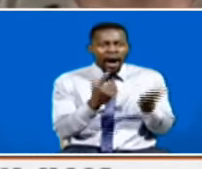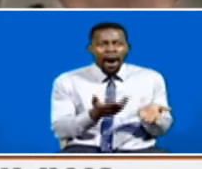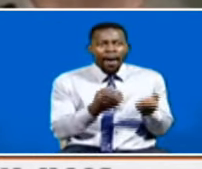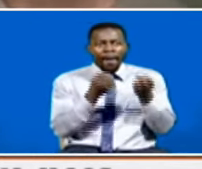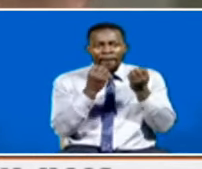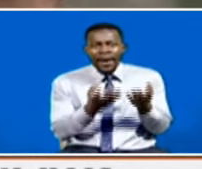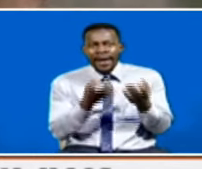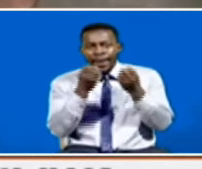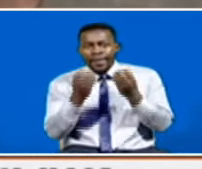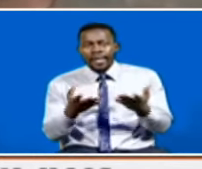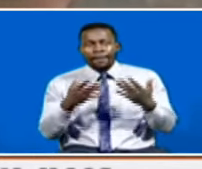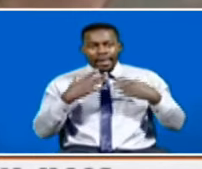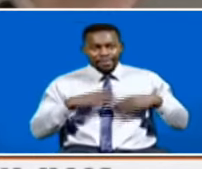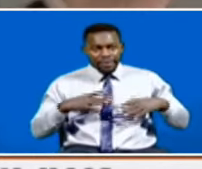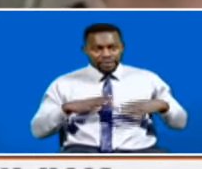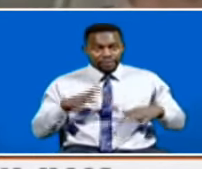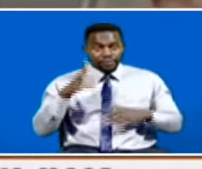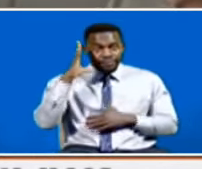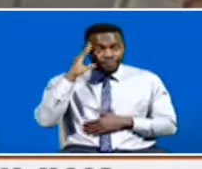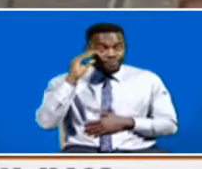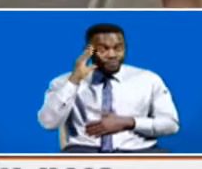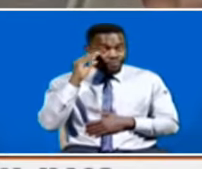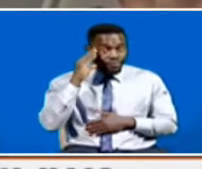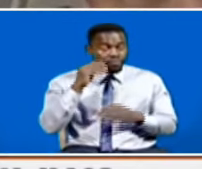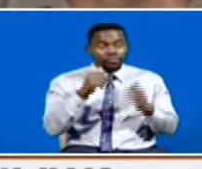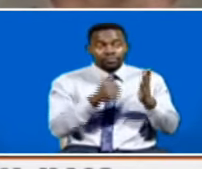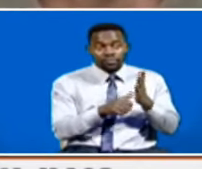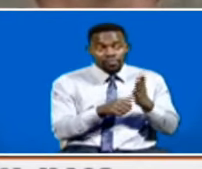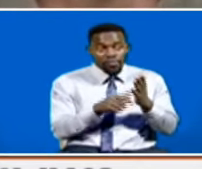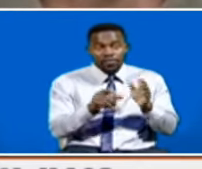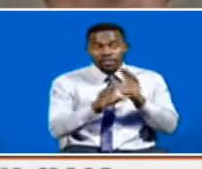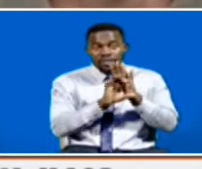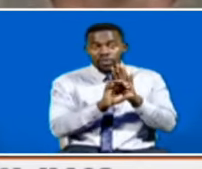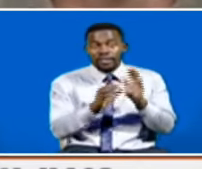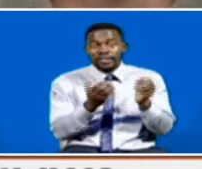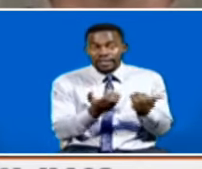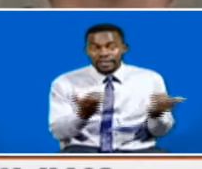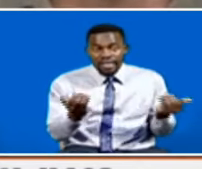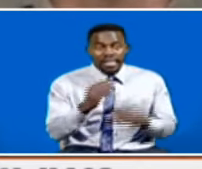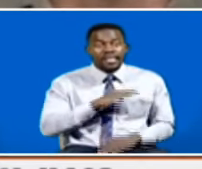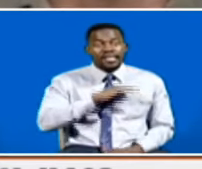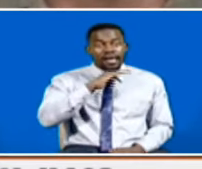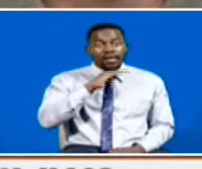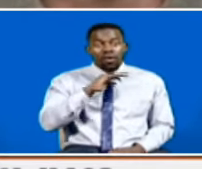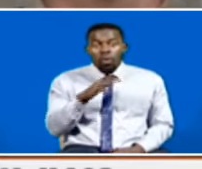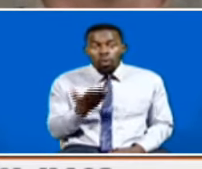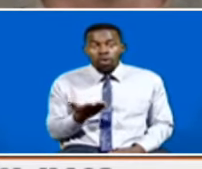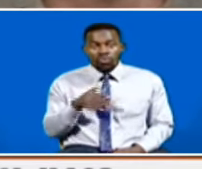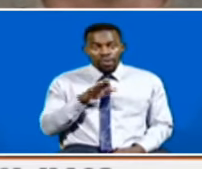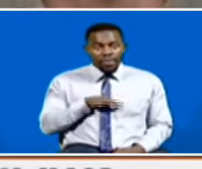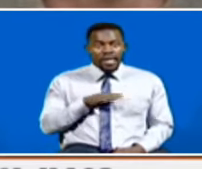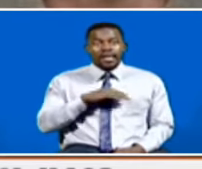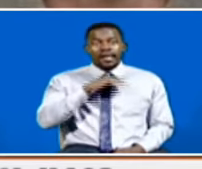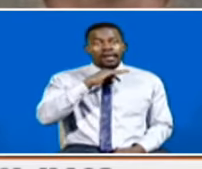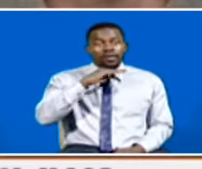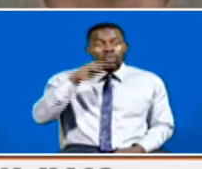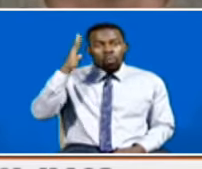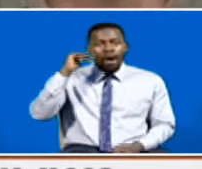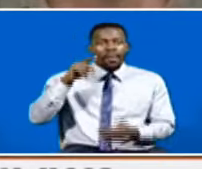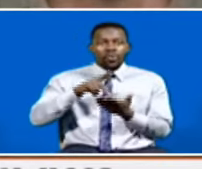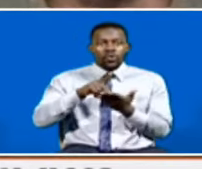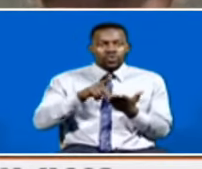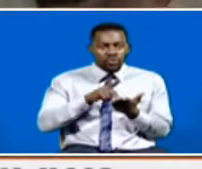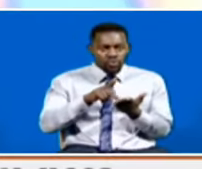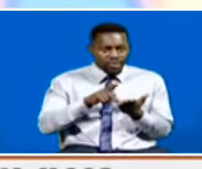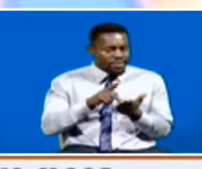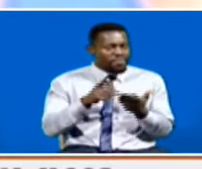this case. Sometimes at the mortuary, when children died or women died, you have covered this case